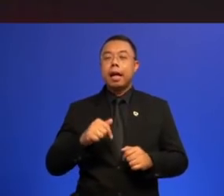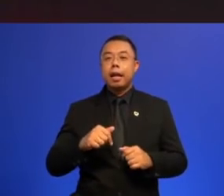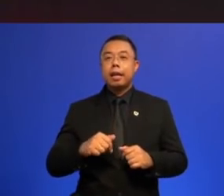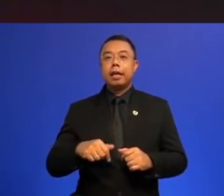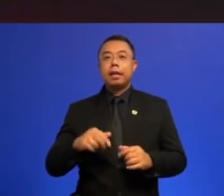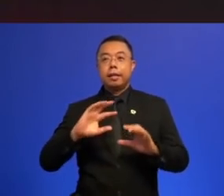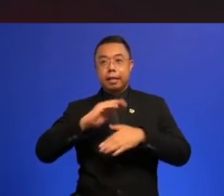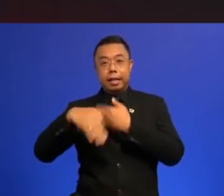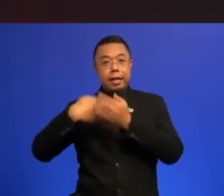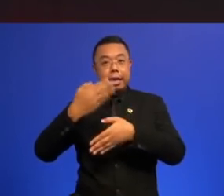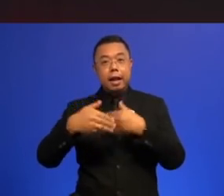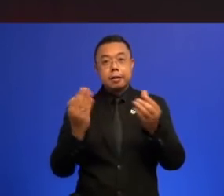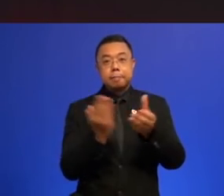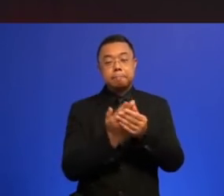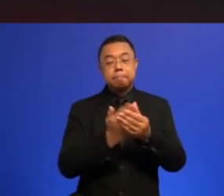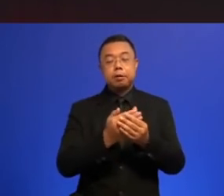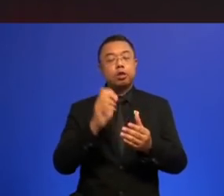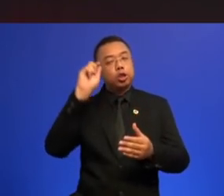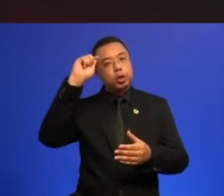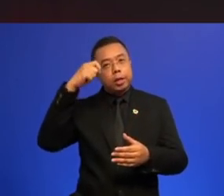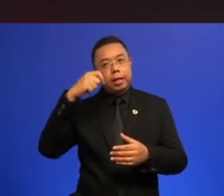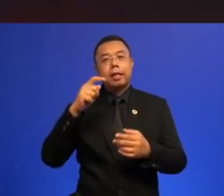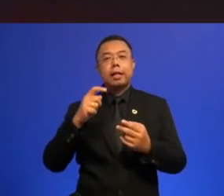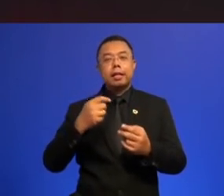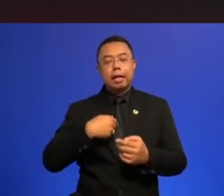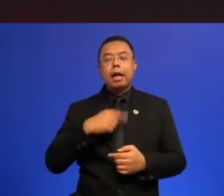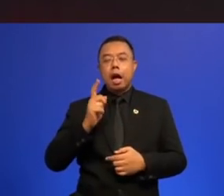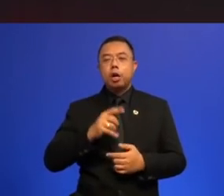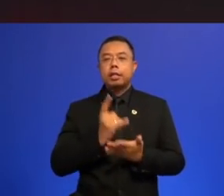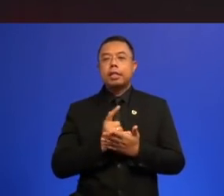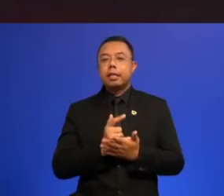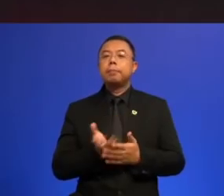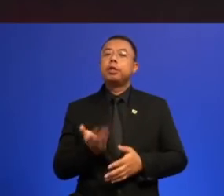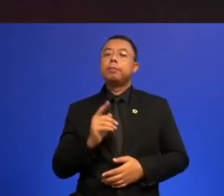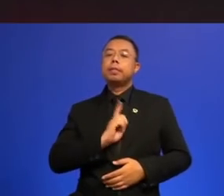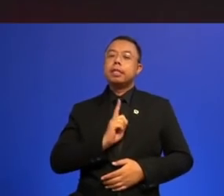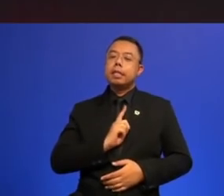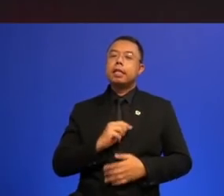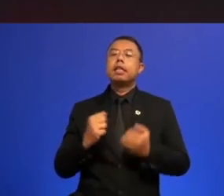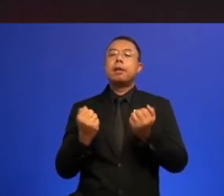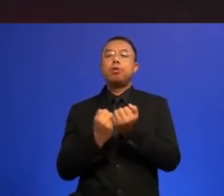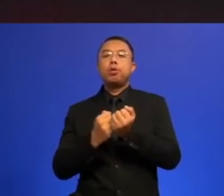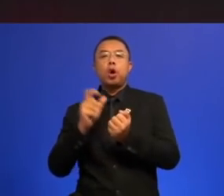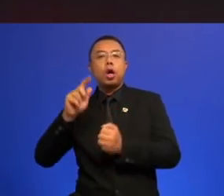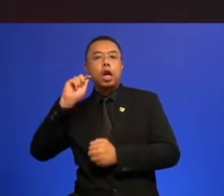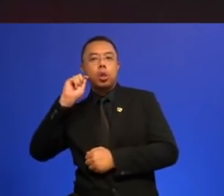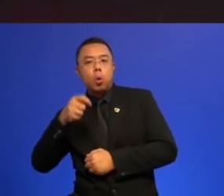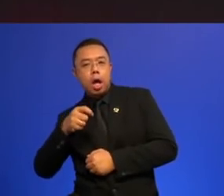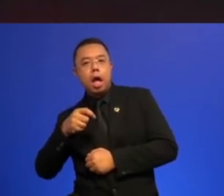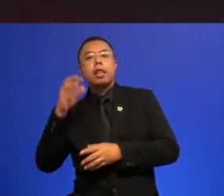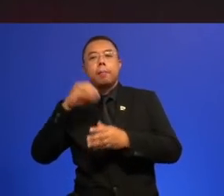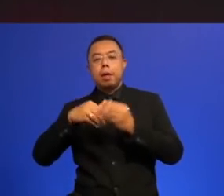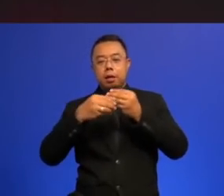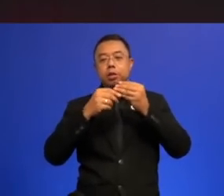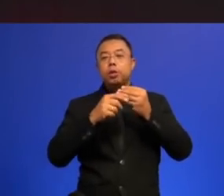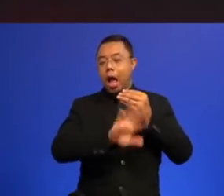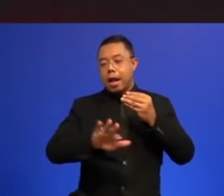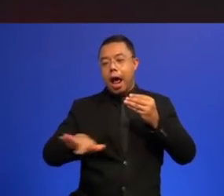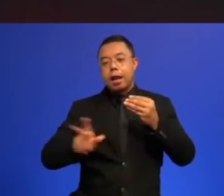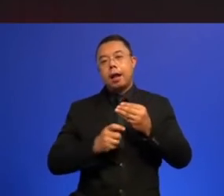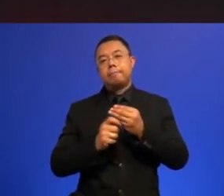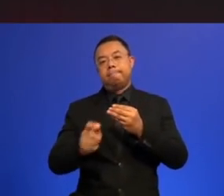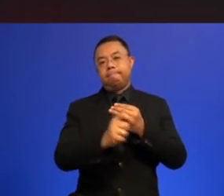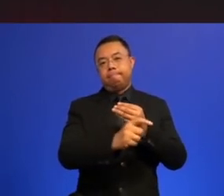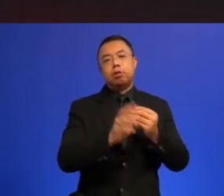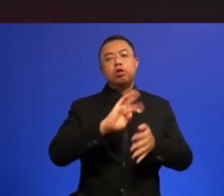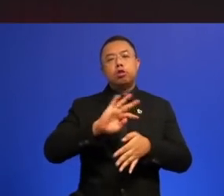sandwich generation itu tidaklah mudah. Di satu sisi saya harus menjalani hidup saya sendiri serta menopang hidup orang tua dan keturunan. Saya juga harus